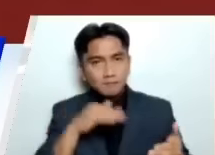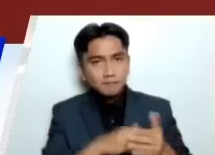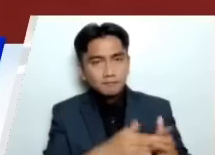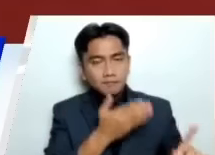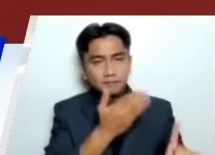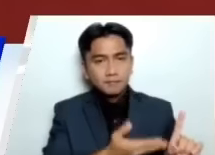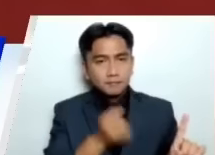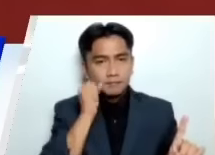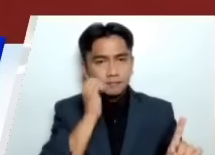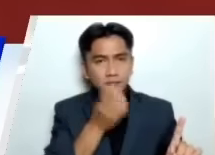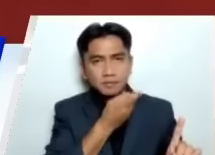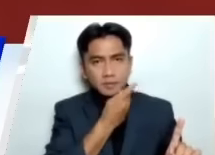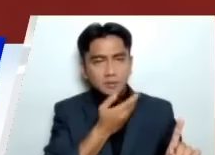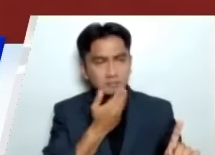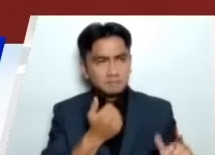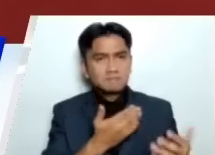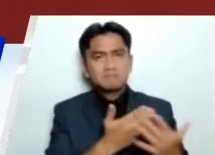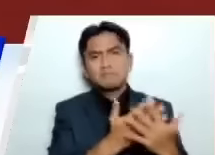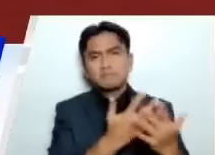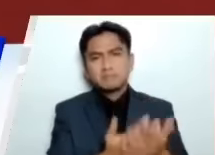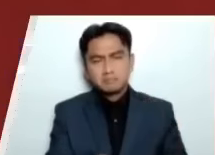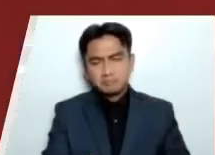makulong yan.